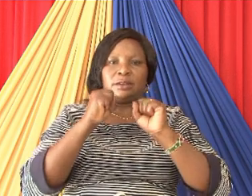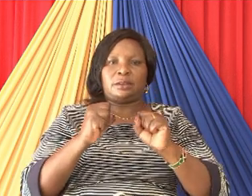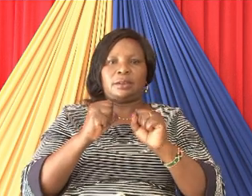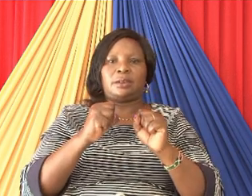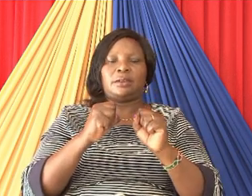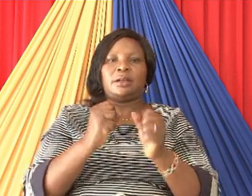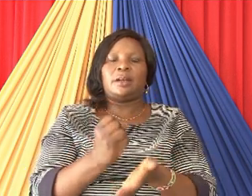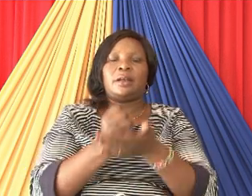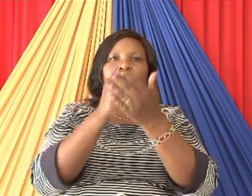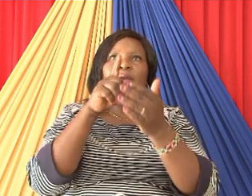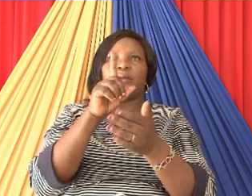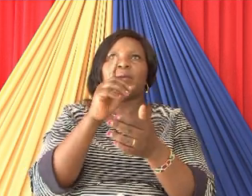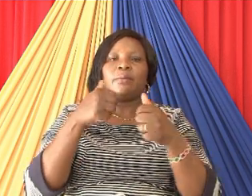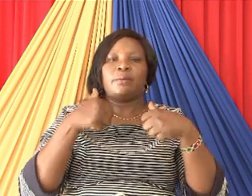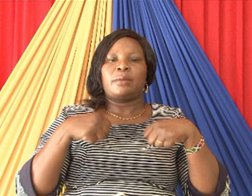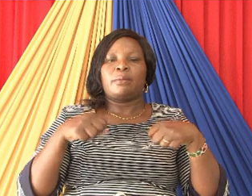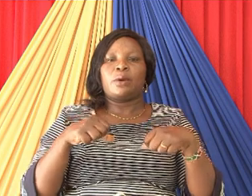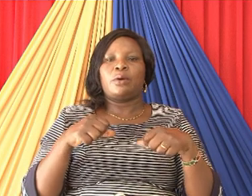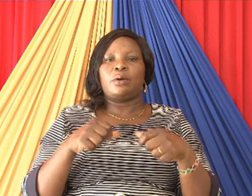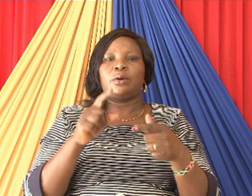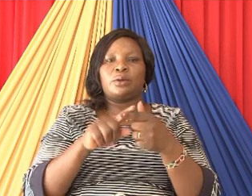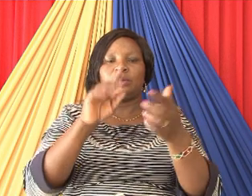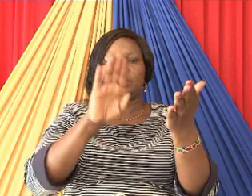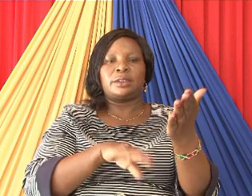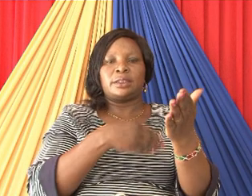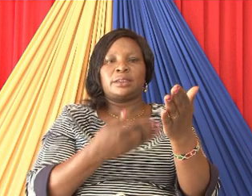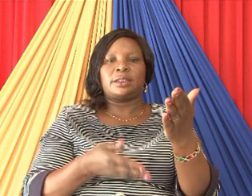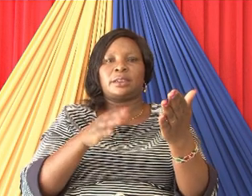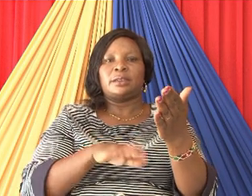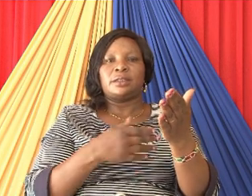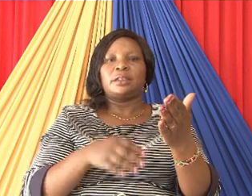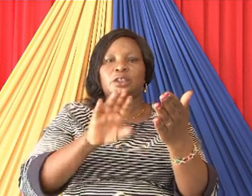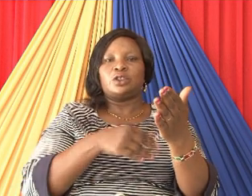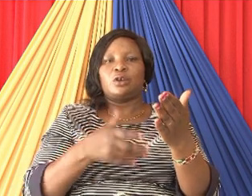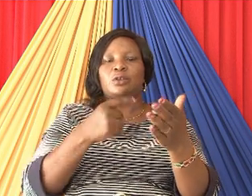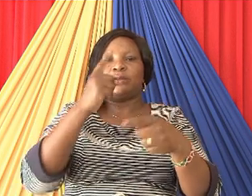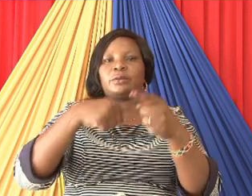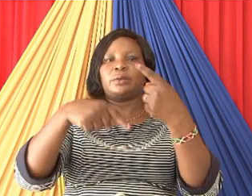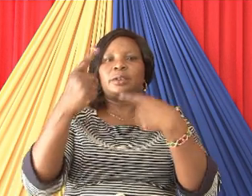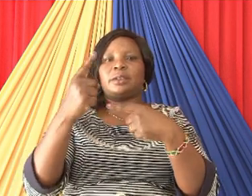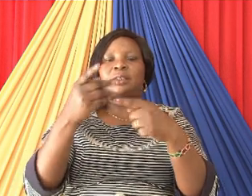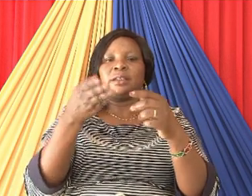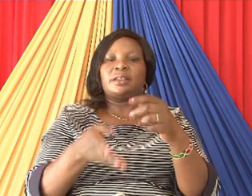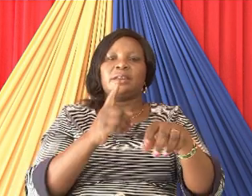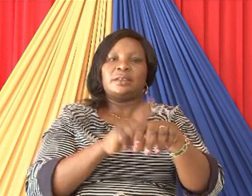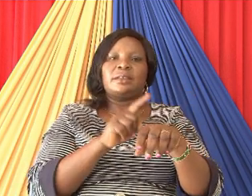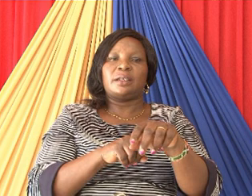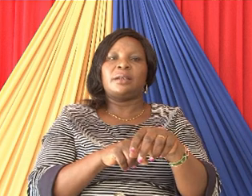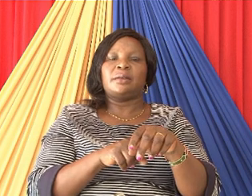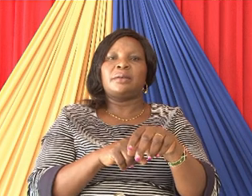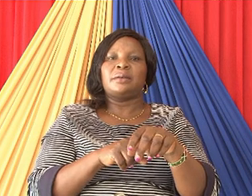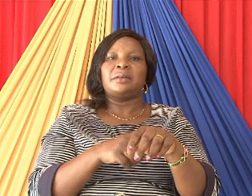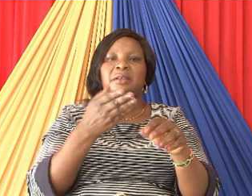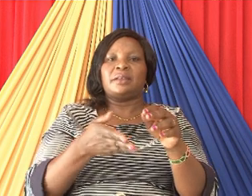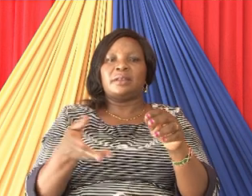ili wakaweze kuimba wimbo wa ushindi hata wakati huo ambao mambo yanaonekana ni kama